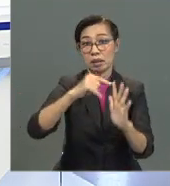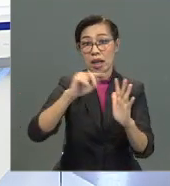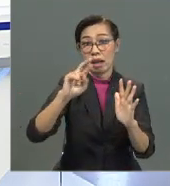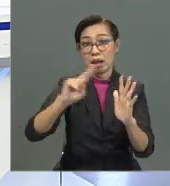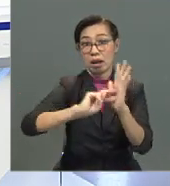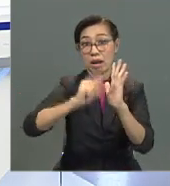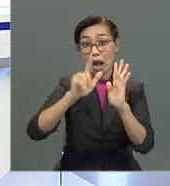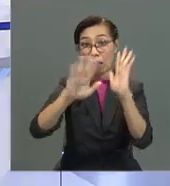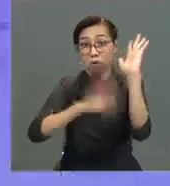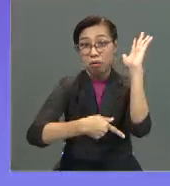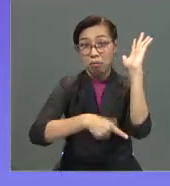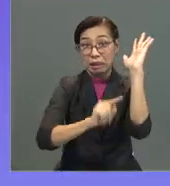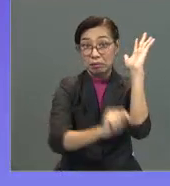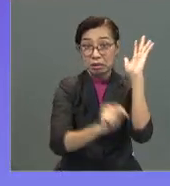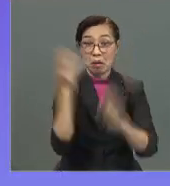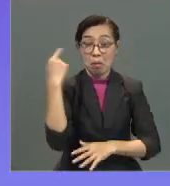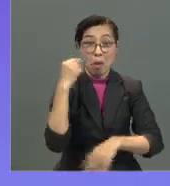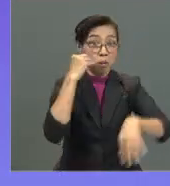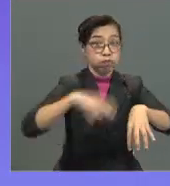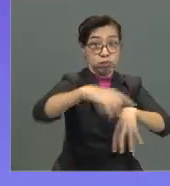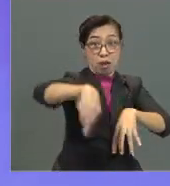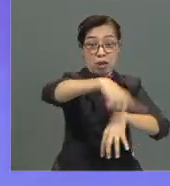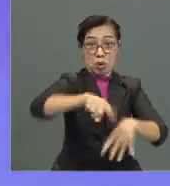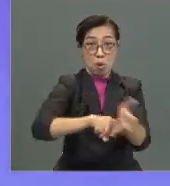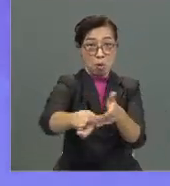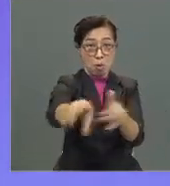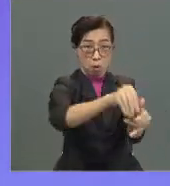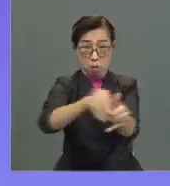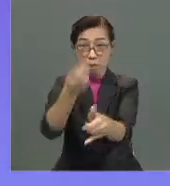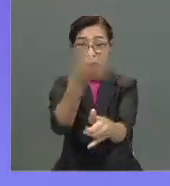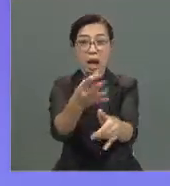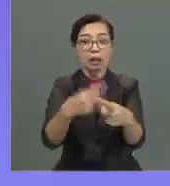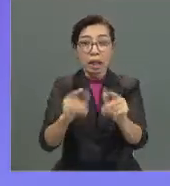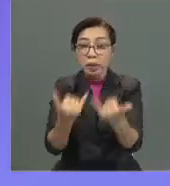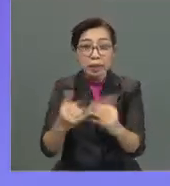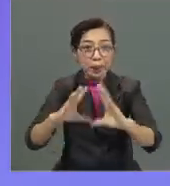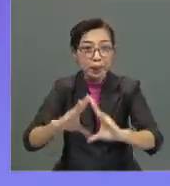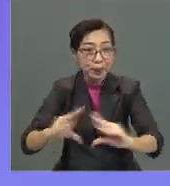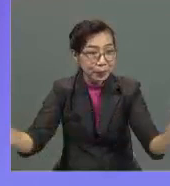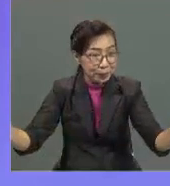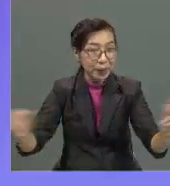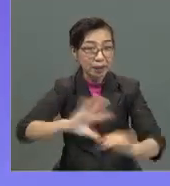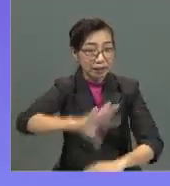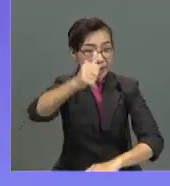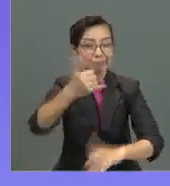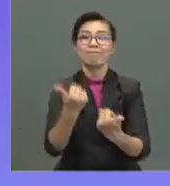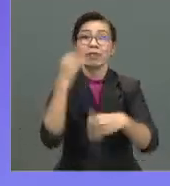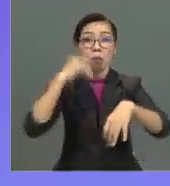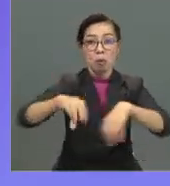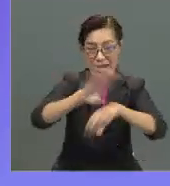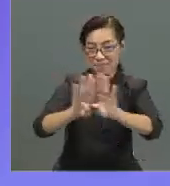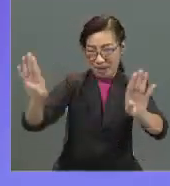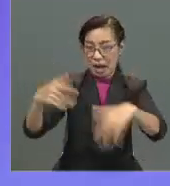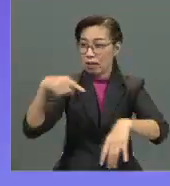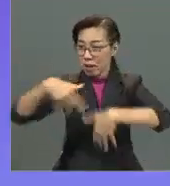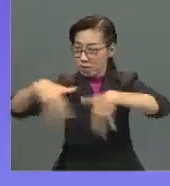เป็นพื้นที่เสี่ยงที่พบผู้ติดเชื้อโควิด -19 มากที่สุดค่ะล่าสุดสถานการณ์ดีขึ้นจึงมีการเปิดหมู่บ้านอีกครั้งแต่เขาบอก